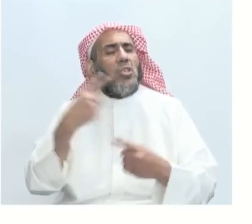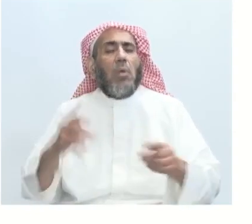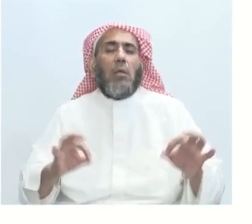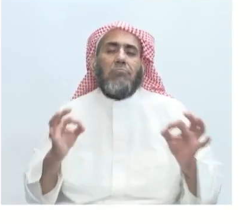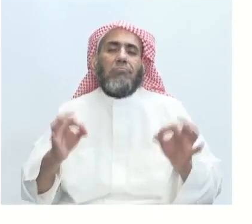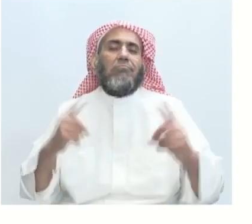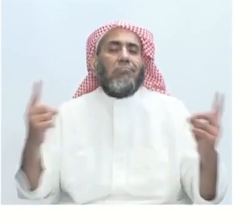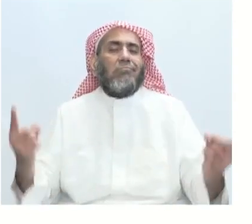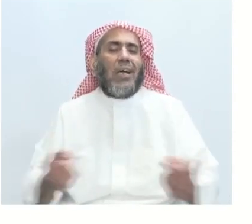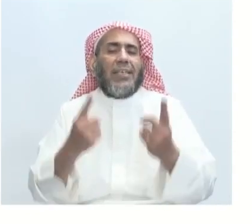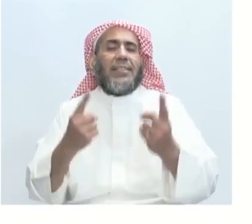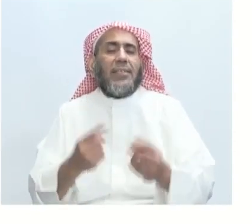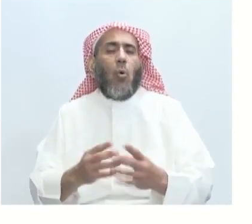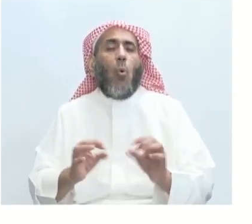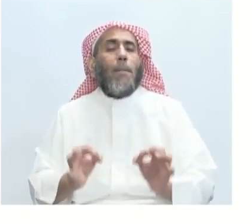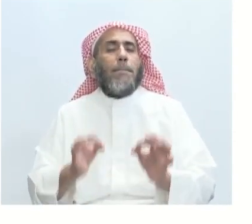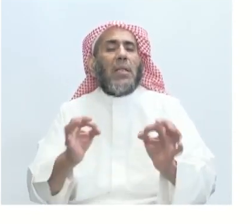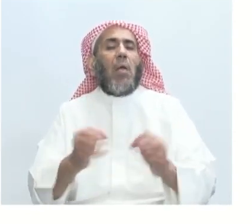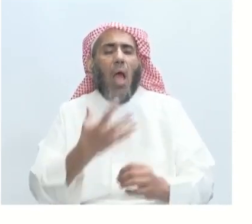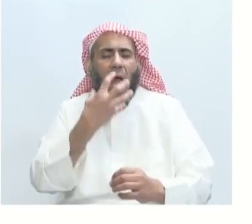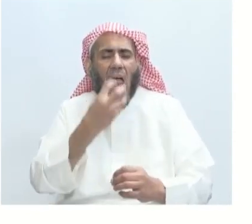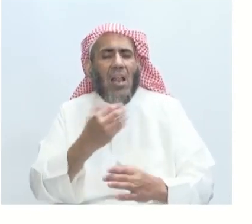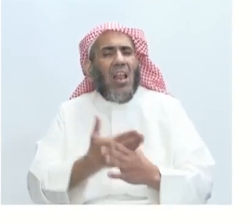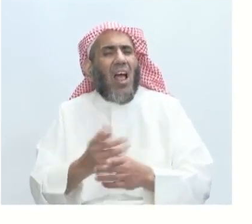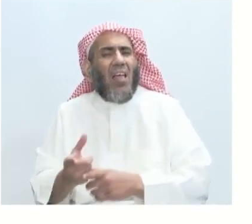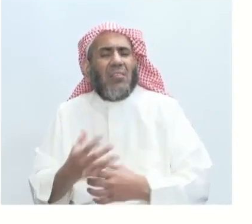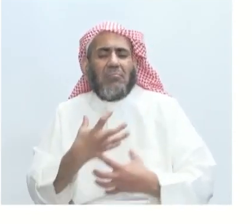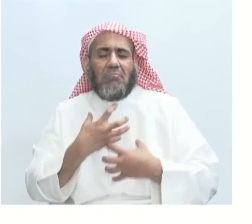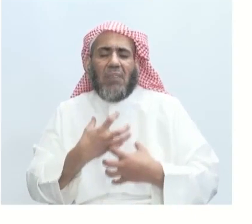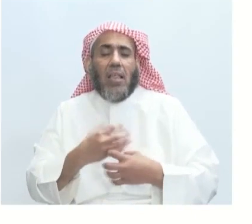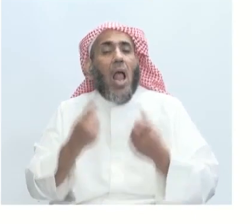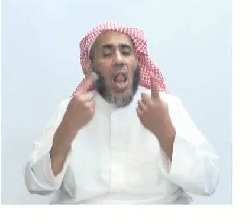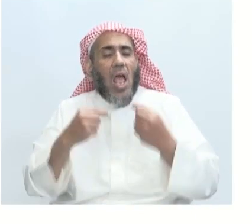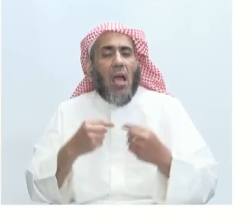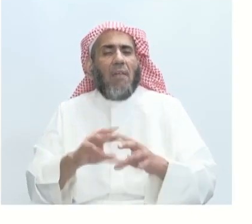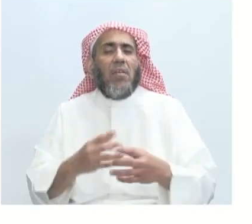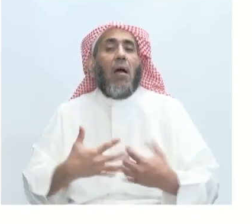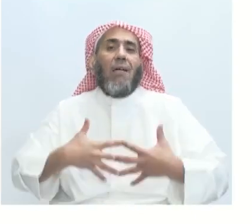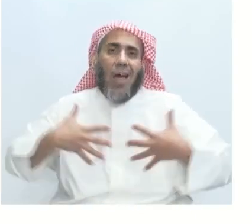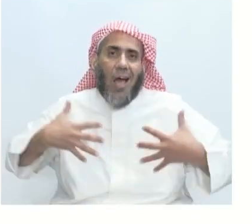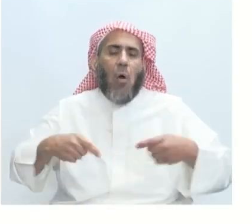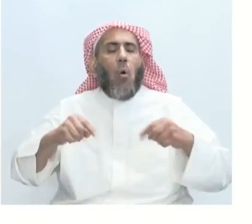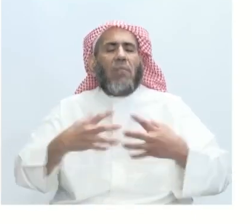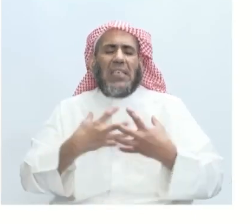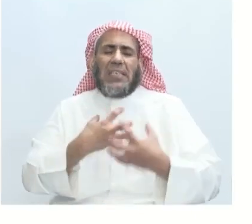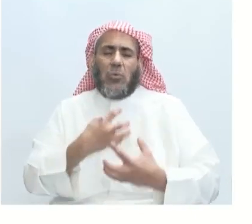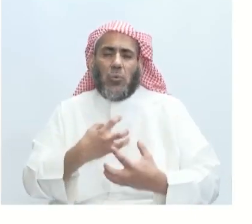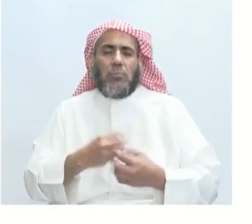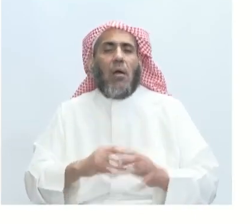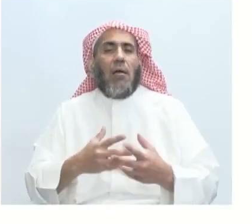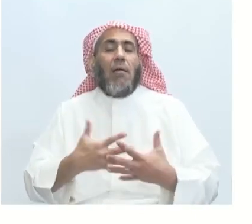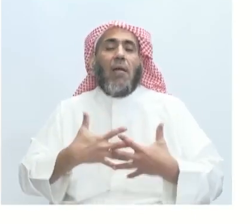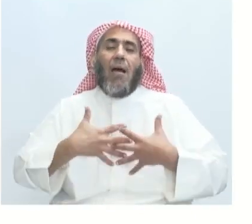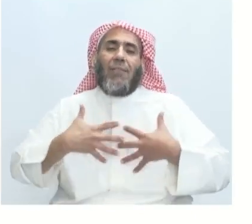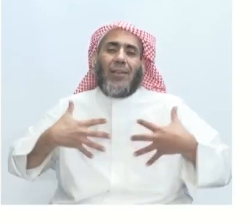وبنات الطلاب ومن الطبيعي ان نحزن لان هذه هي الحياه فيها فرح وفيها حزن فيها